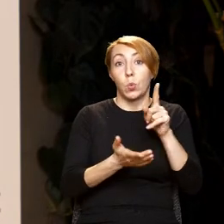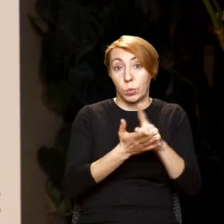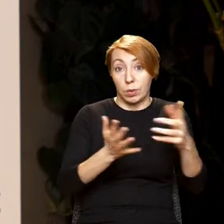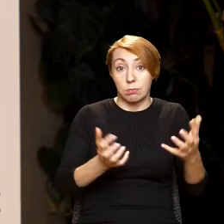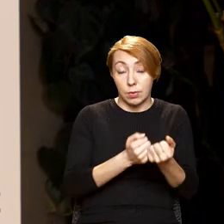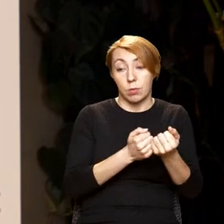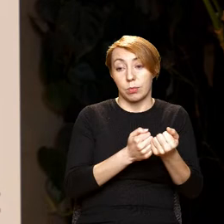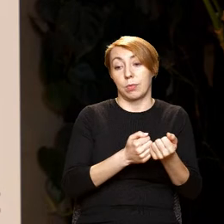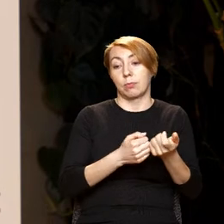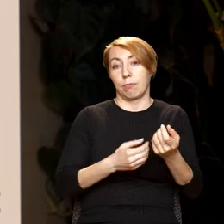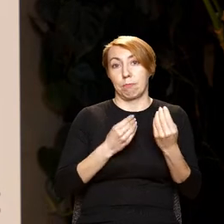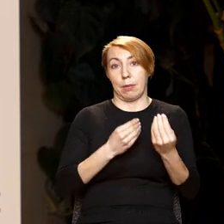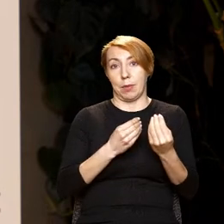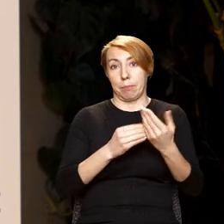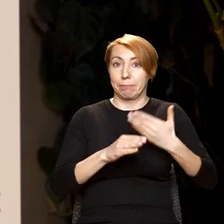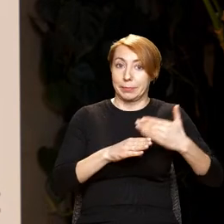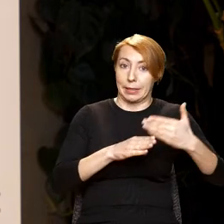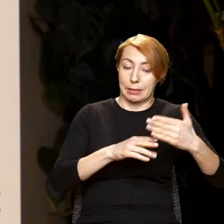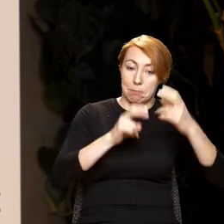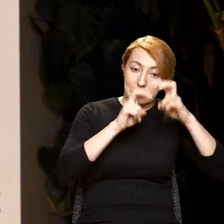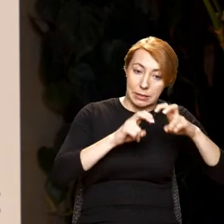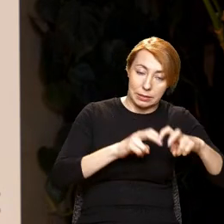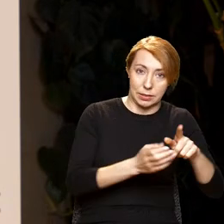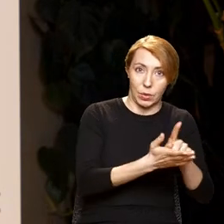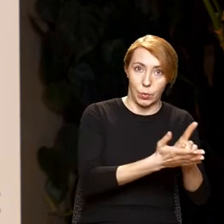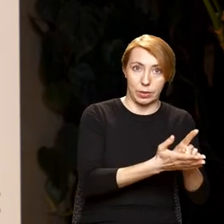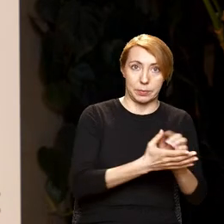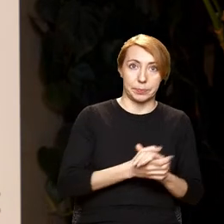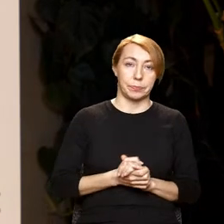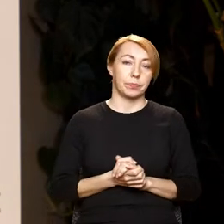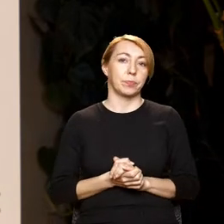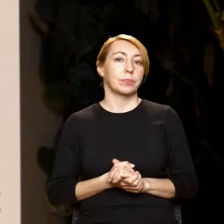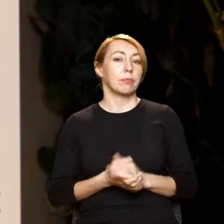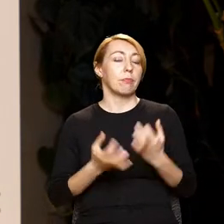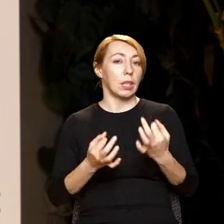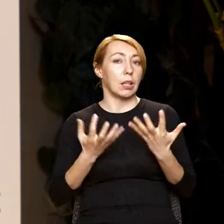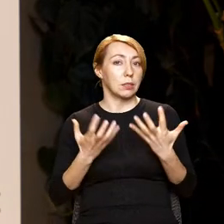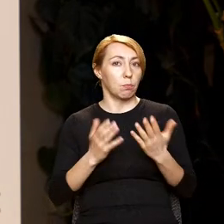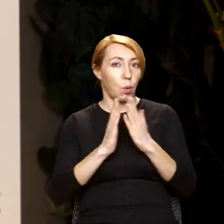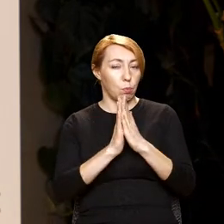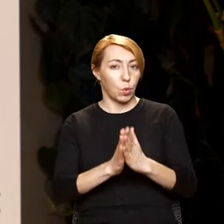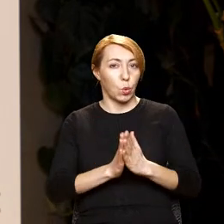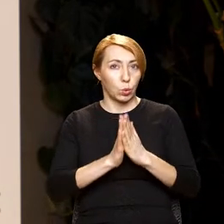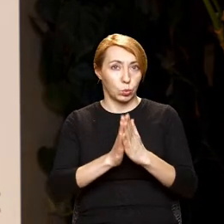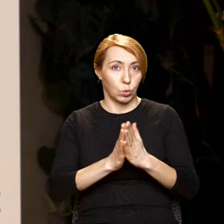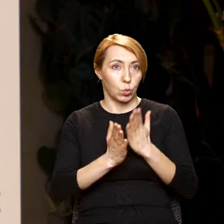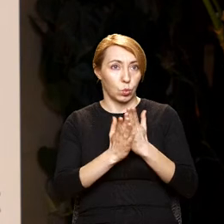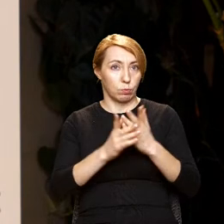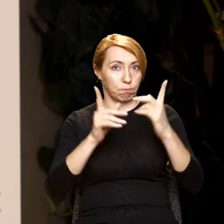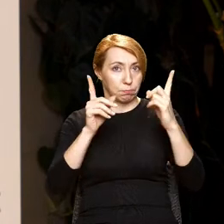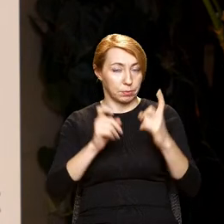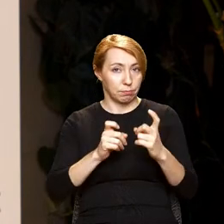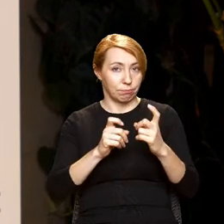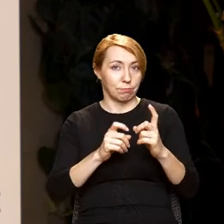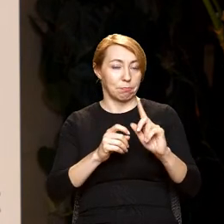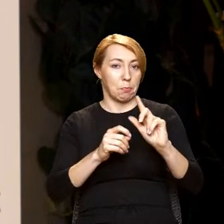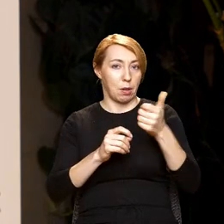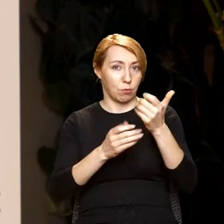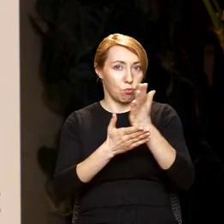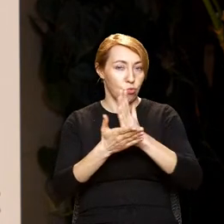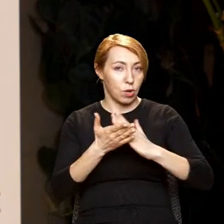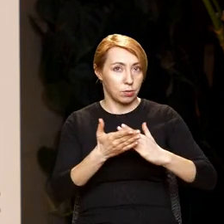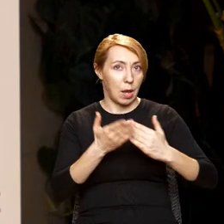wspaniałe pole do dalszych badań. Proszę państwa, ja teraz chciałam już poprosić o rozpoczęcie pierwszego aktu,